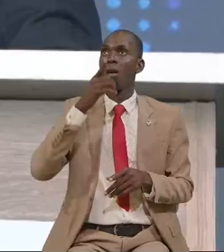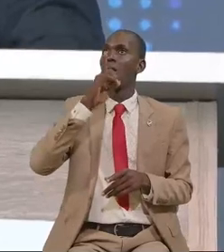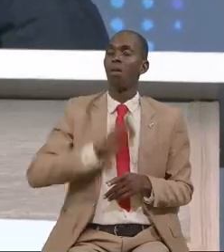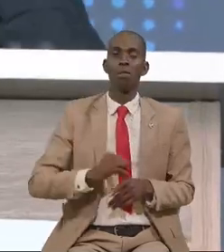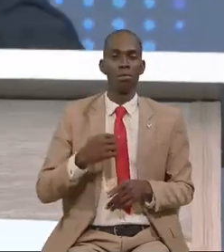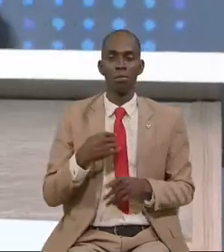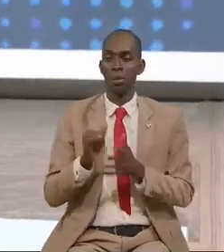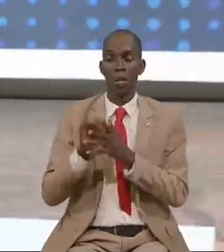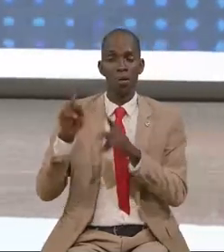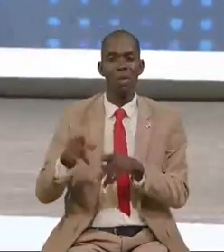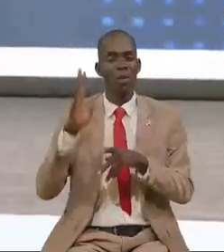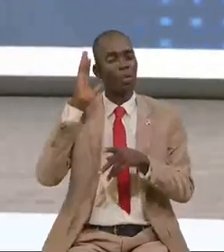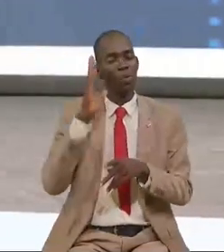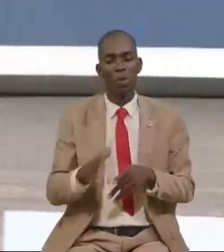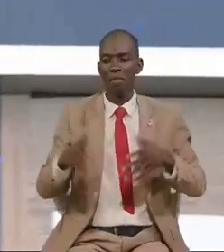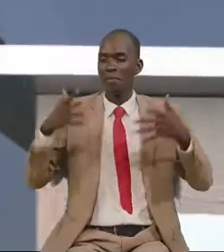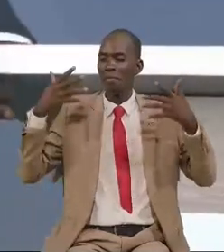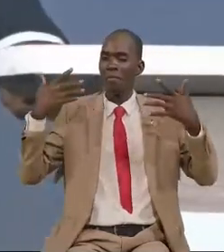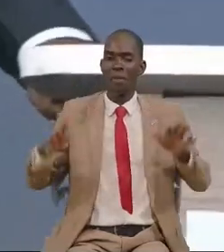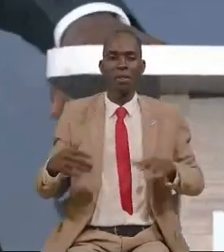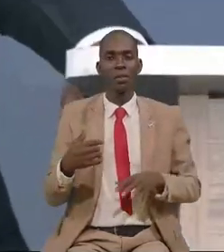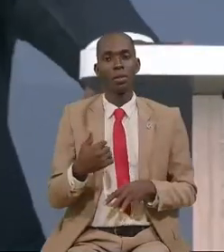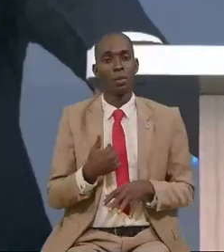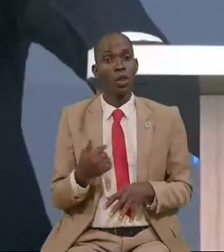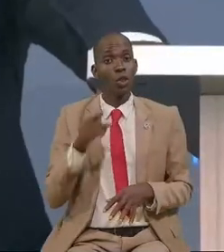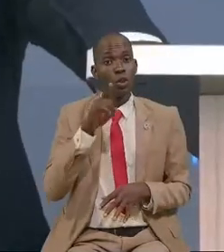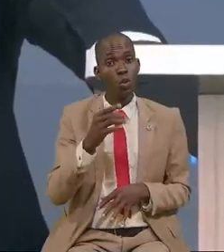Cet homme va me finir. Tu viens à celui